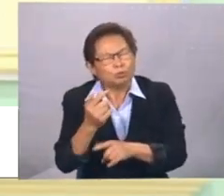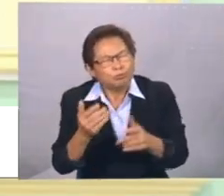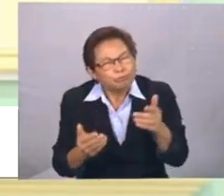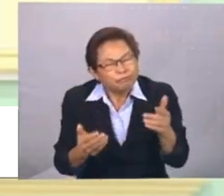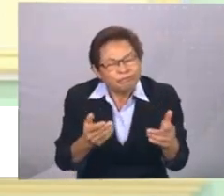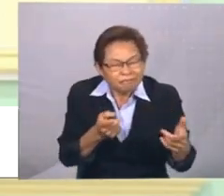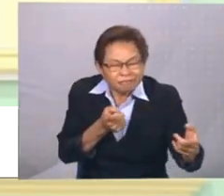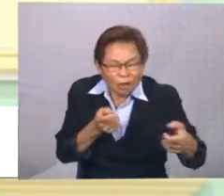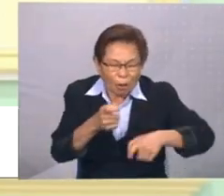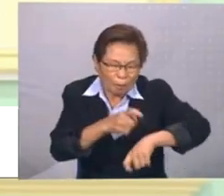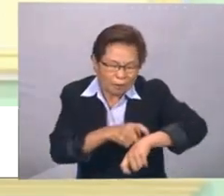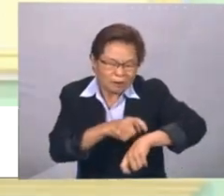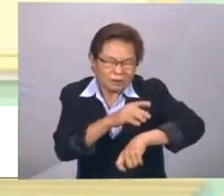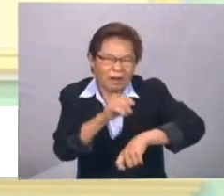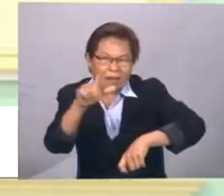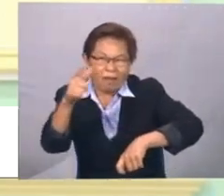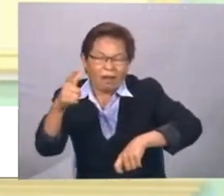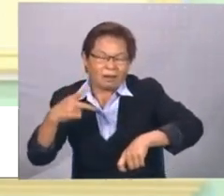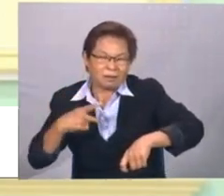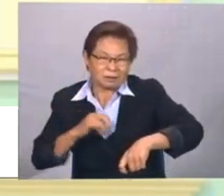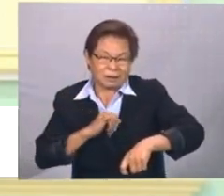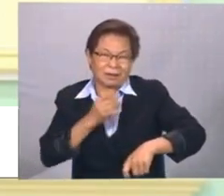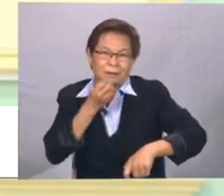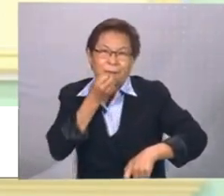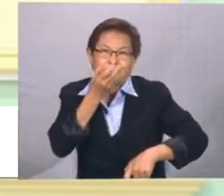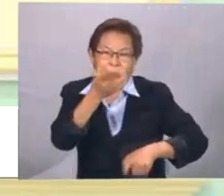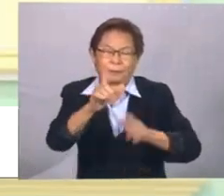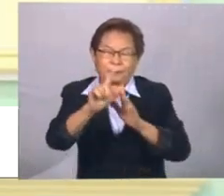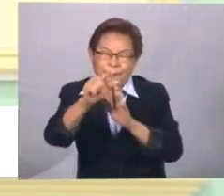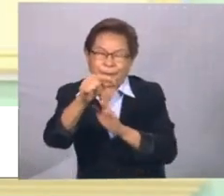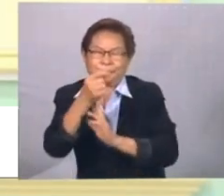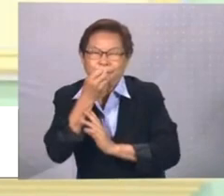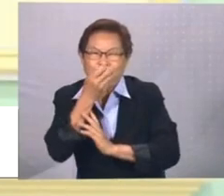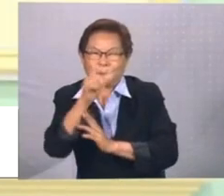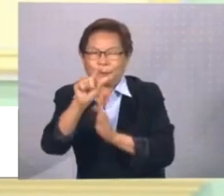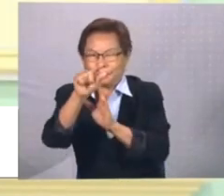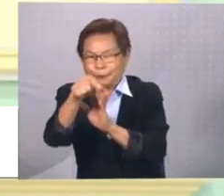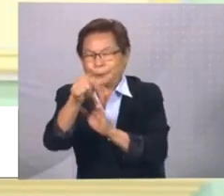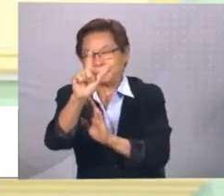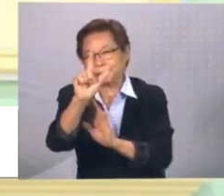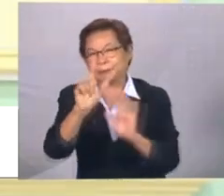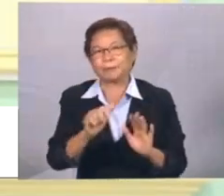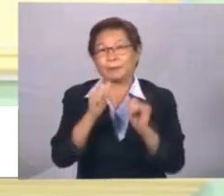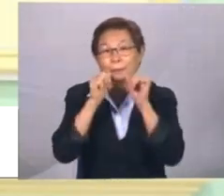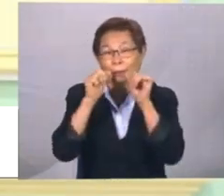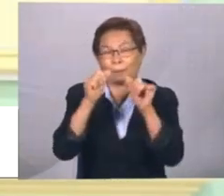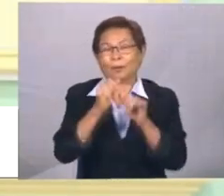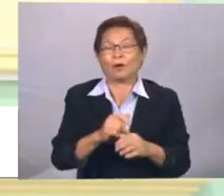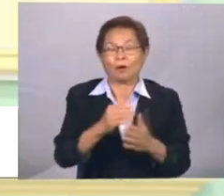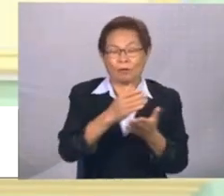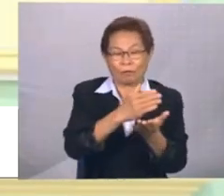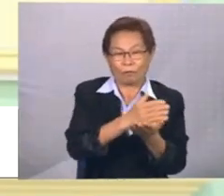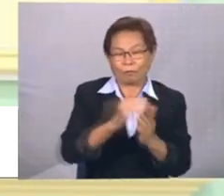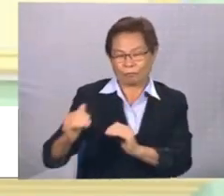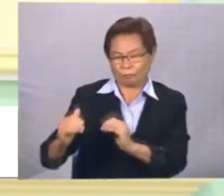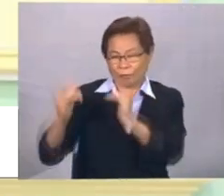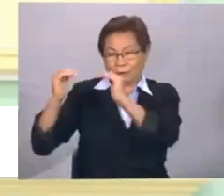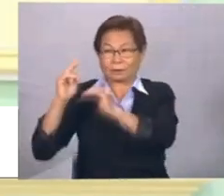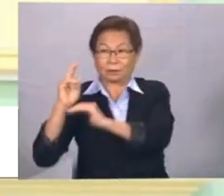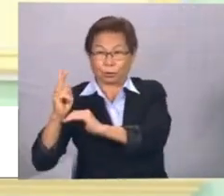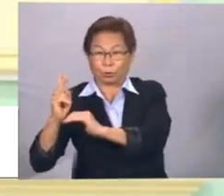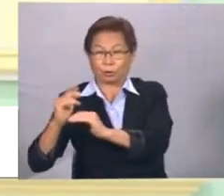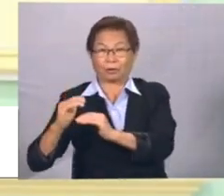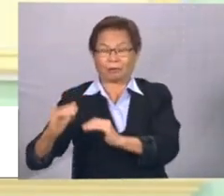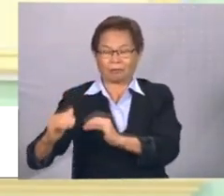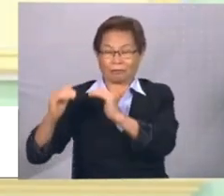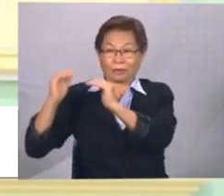rezeki cuma sedang sebagainya ia akan saya Sebutkan peta lgi jadi untuk fasa kedua di berbezel dengan